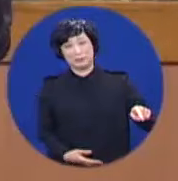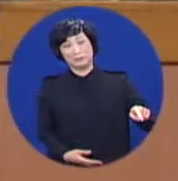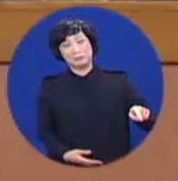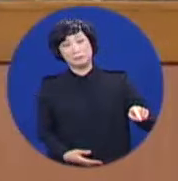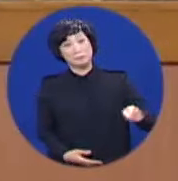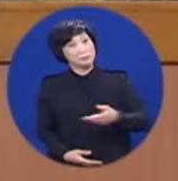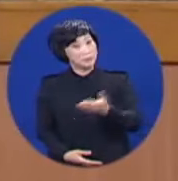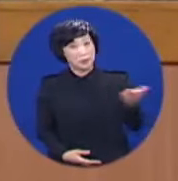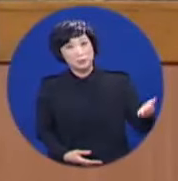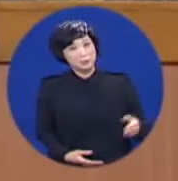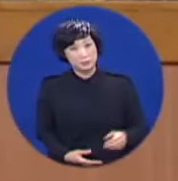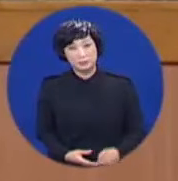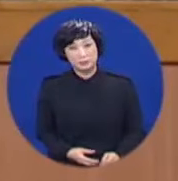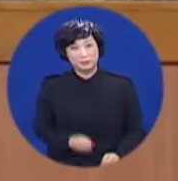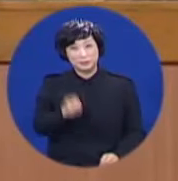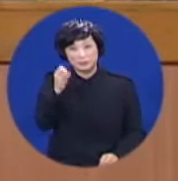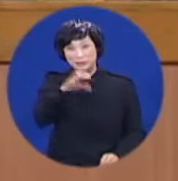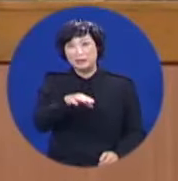그냥 말로